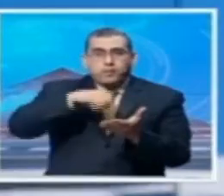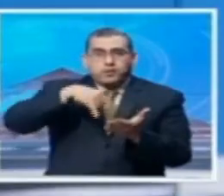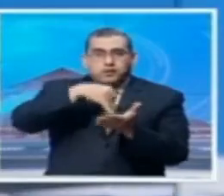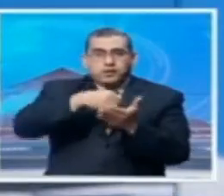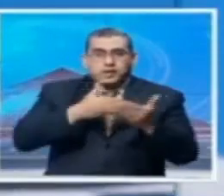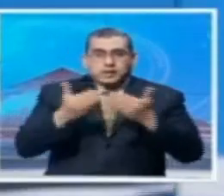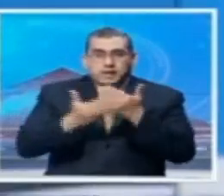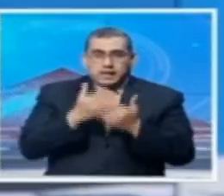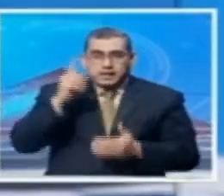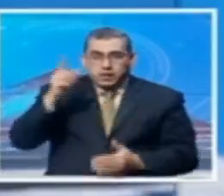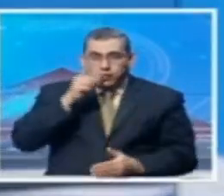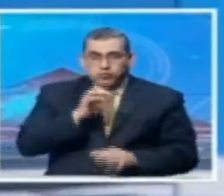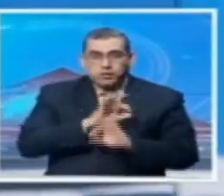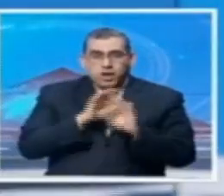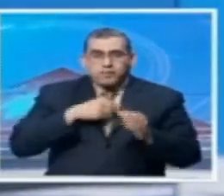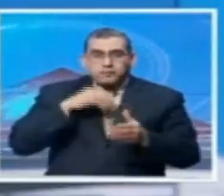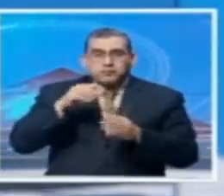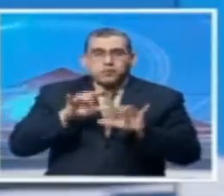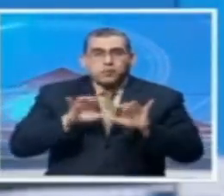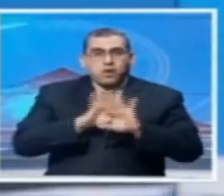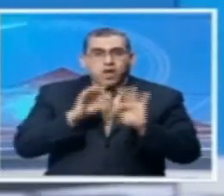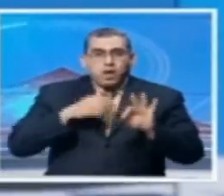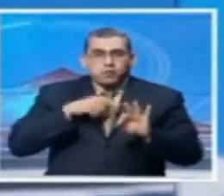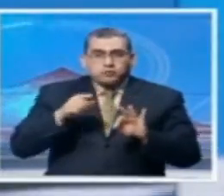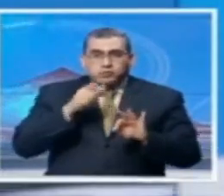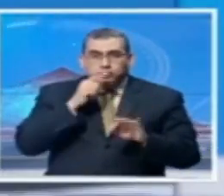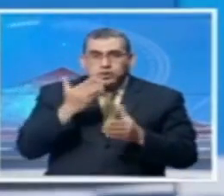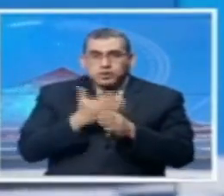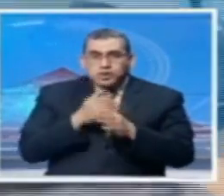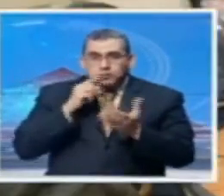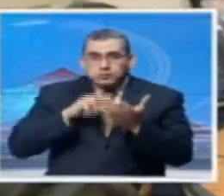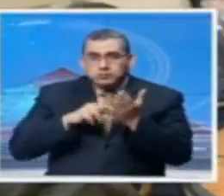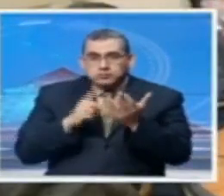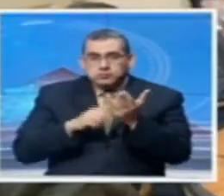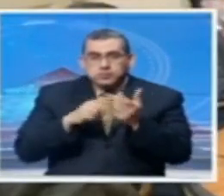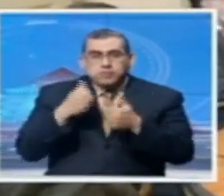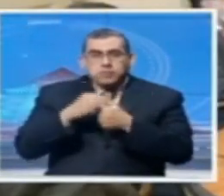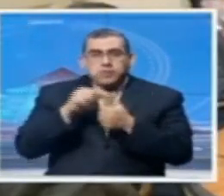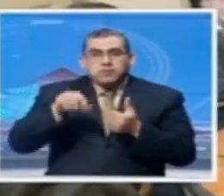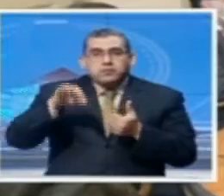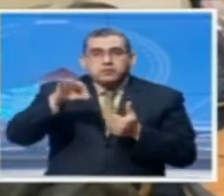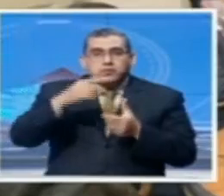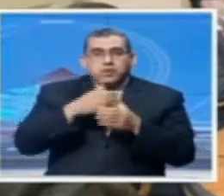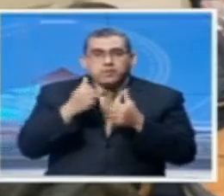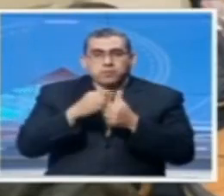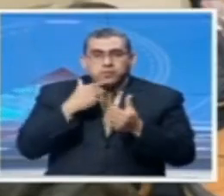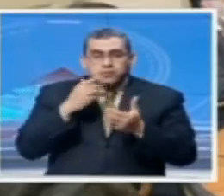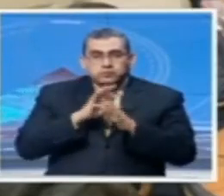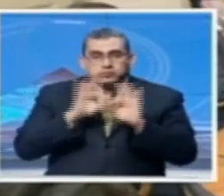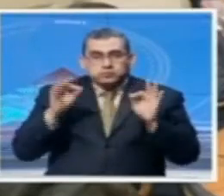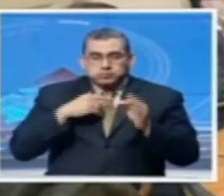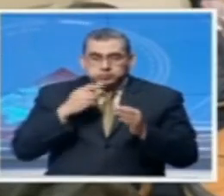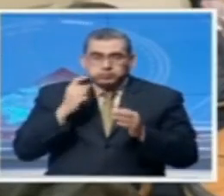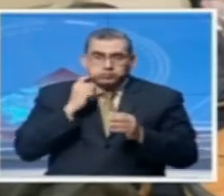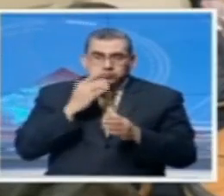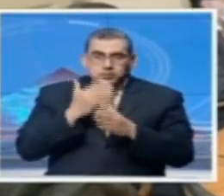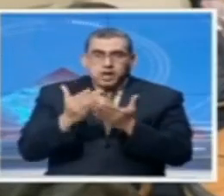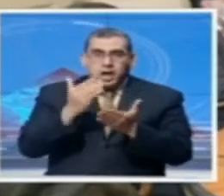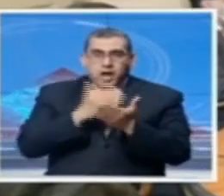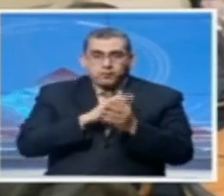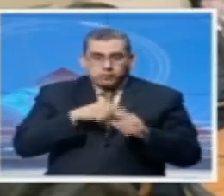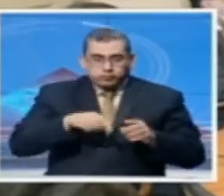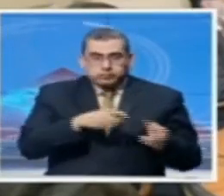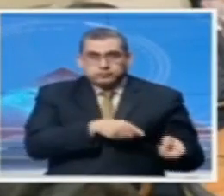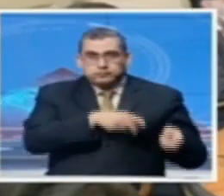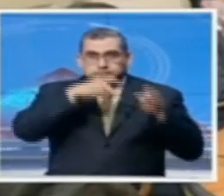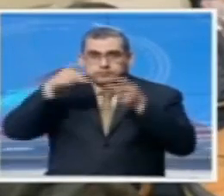بالحي الحكومي للعاصمة الإدارية الجديدة والوقوف على جاهزية ومختلف مكوناتها قبل الانتقال